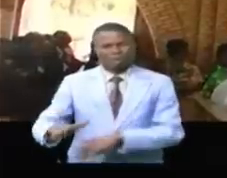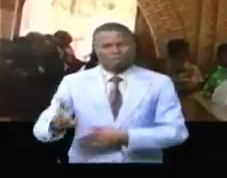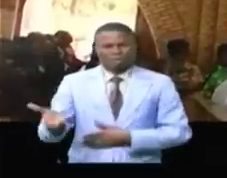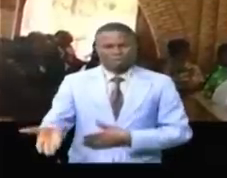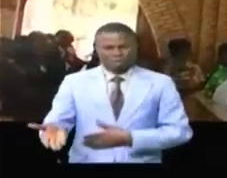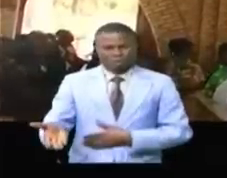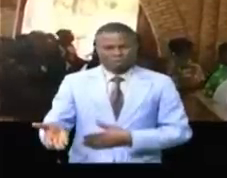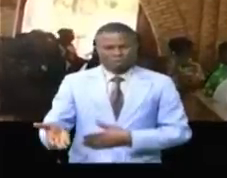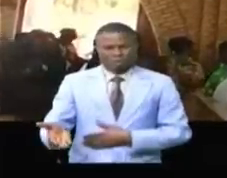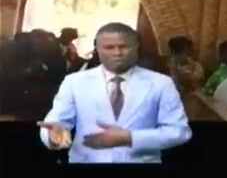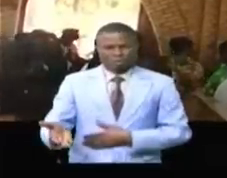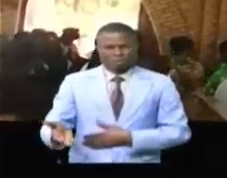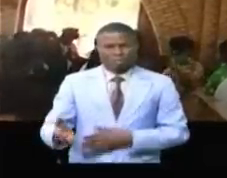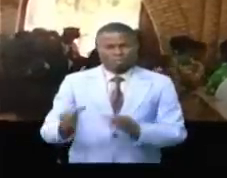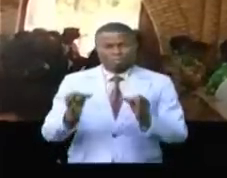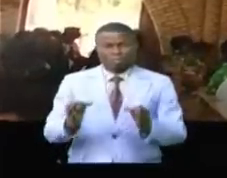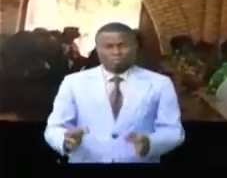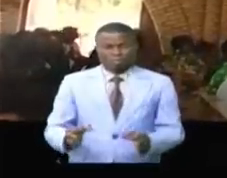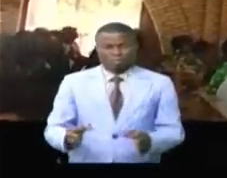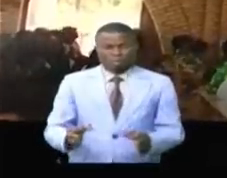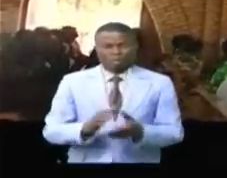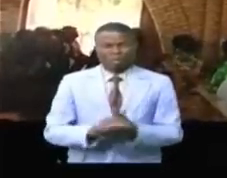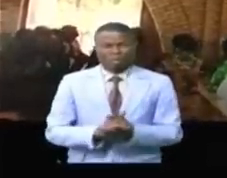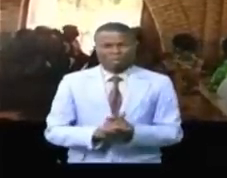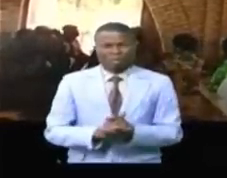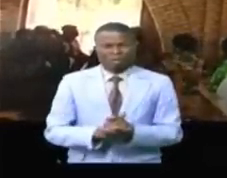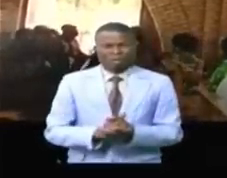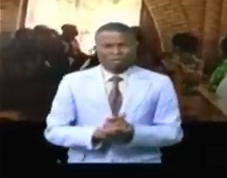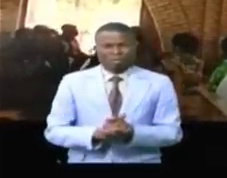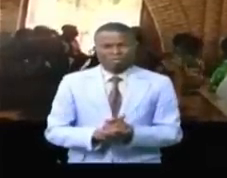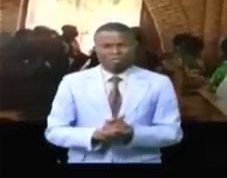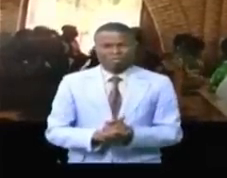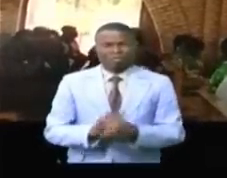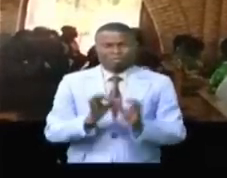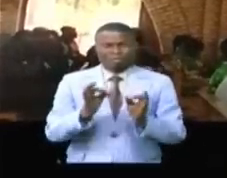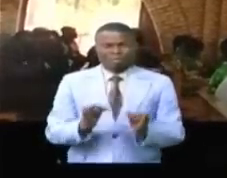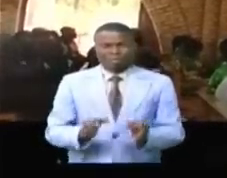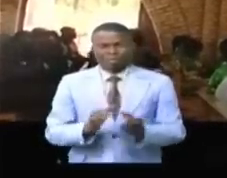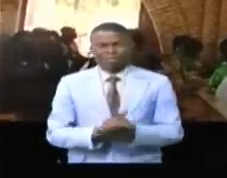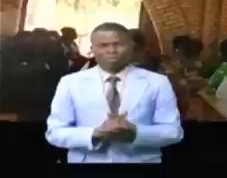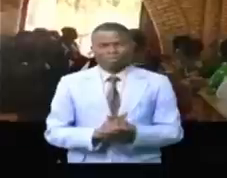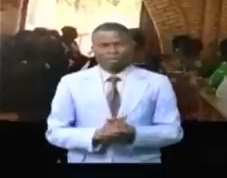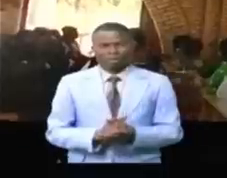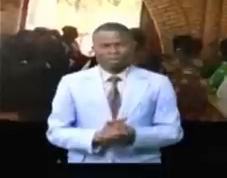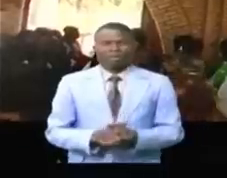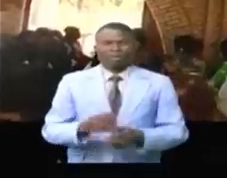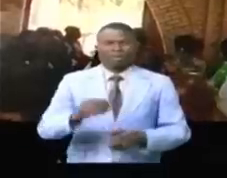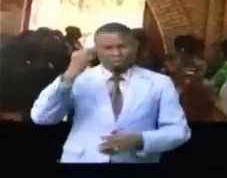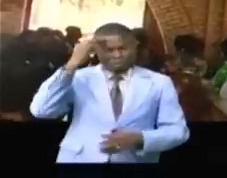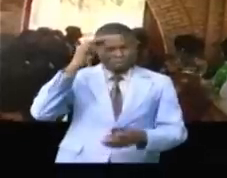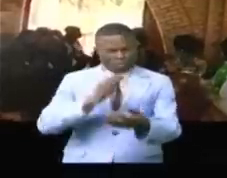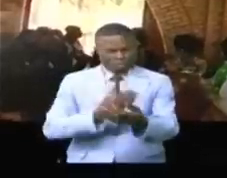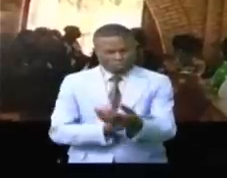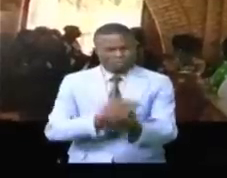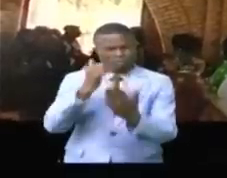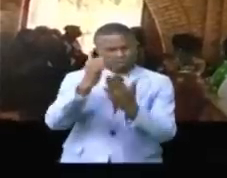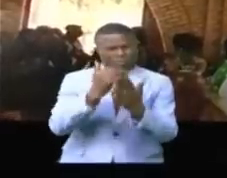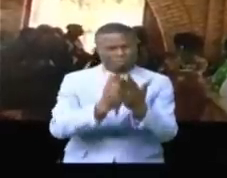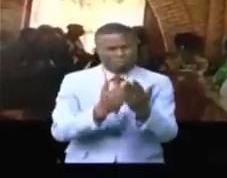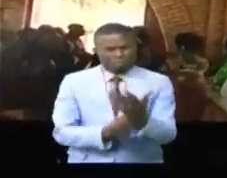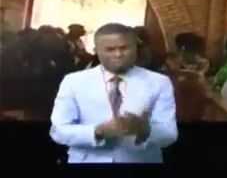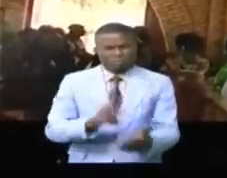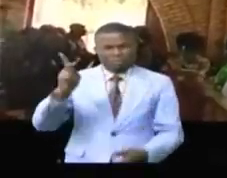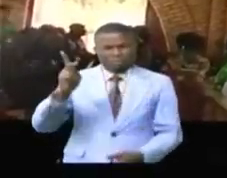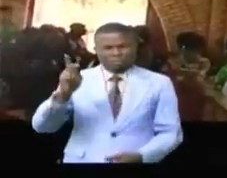demeure, en commençant par Niwa, Manda, Konga,